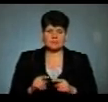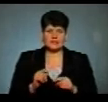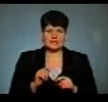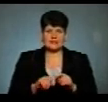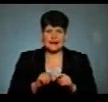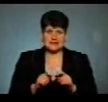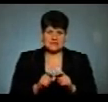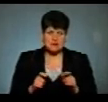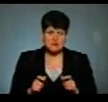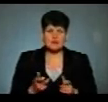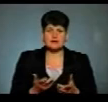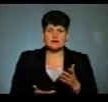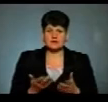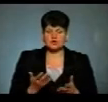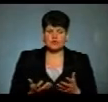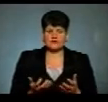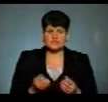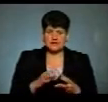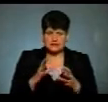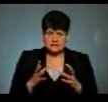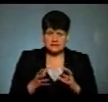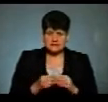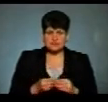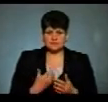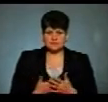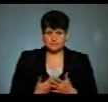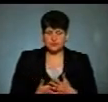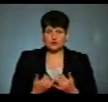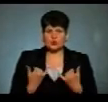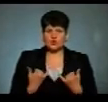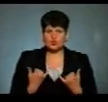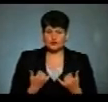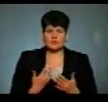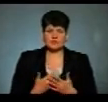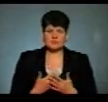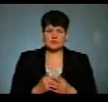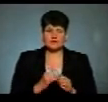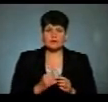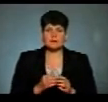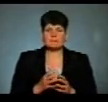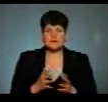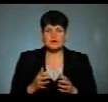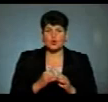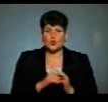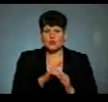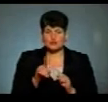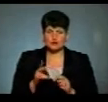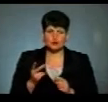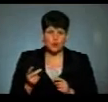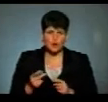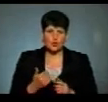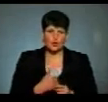тому якщо взяти загальну картину, то сьогодні, напевно, більше як кожен другий тернополянин хотів